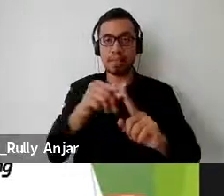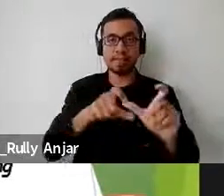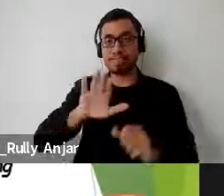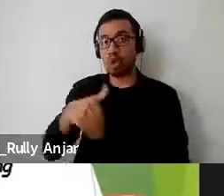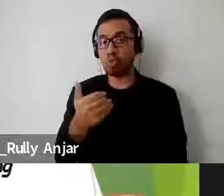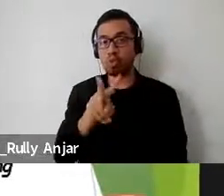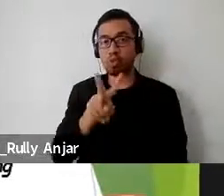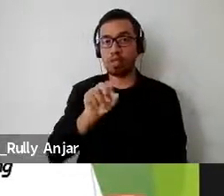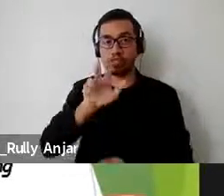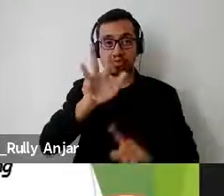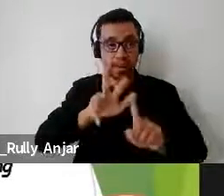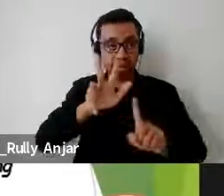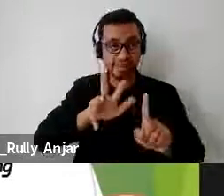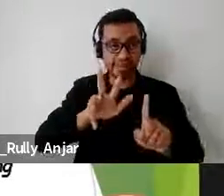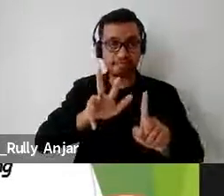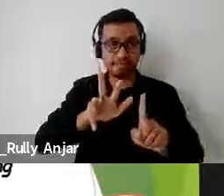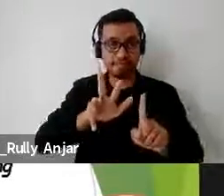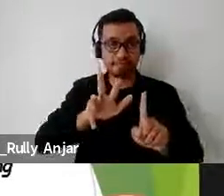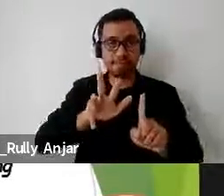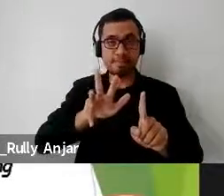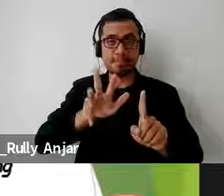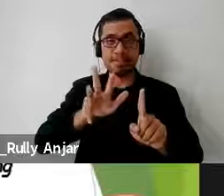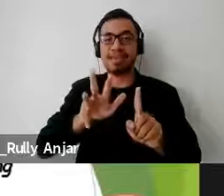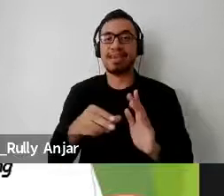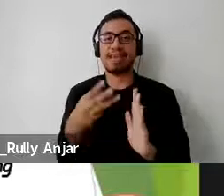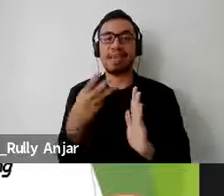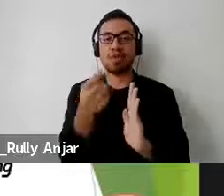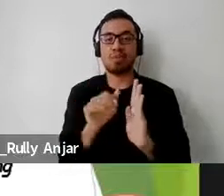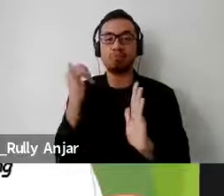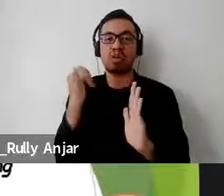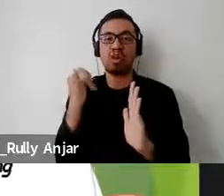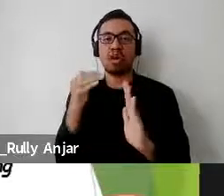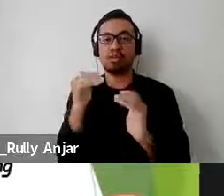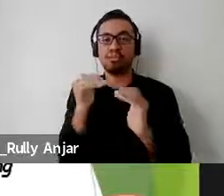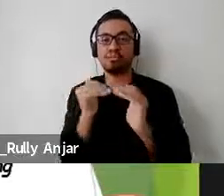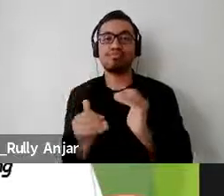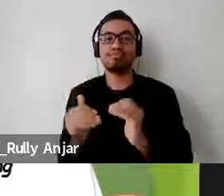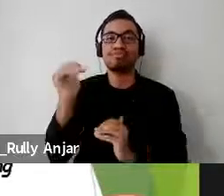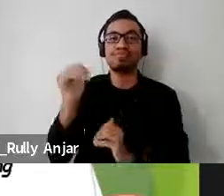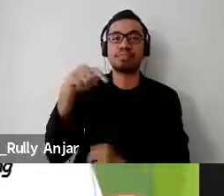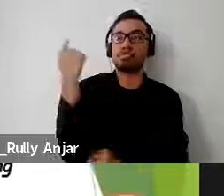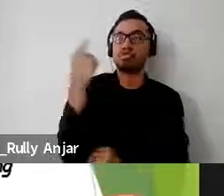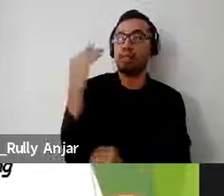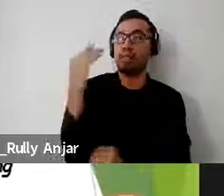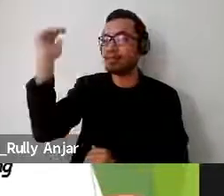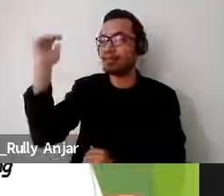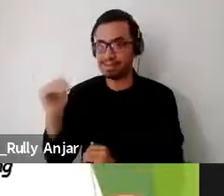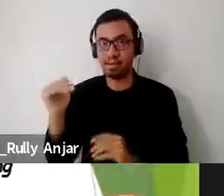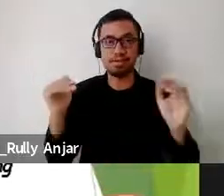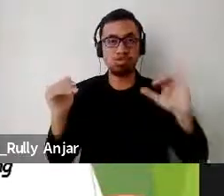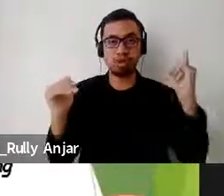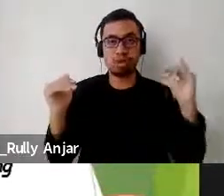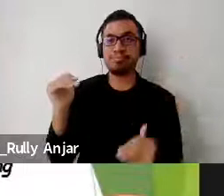2019 itu tahun yang pertumbuhan ekonomi DIY di atas rata-rata nasional, sangat luar biasa. Kita